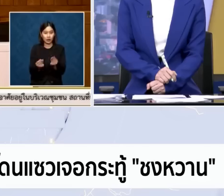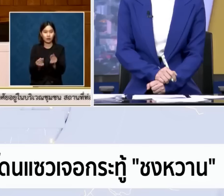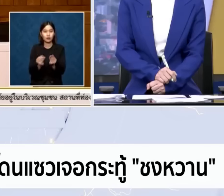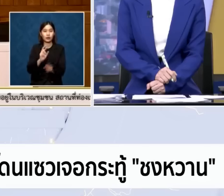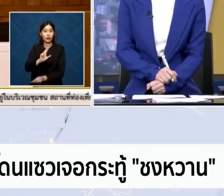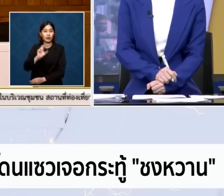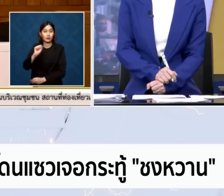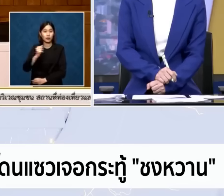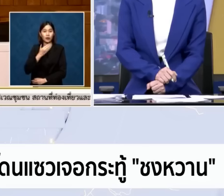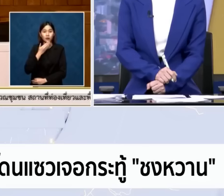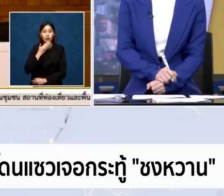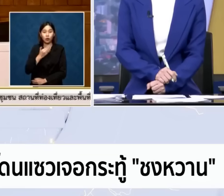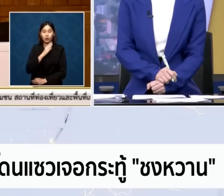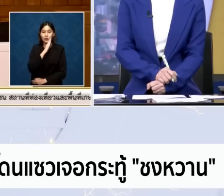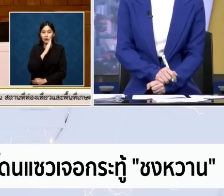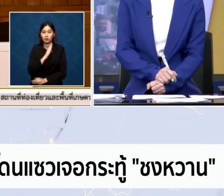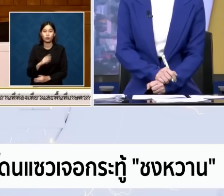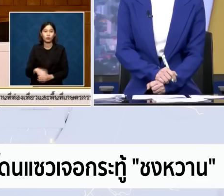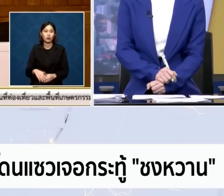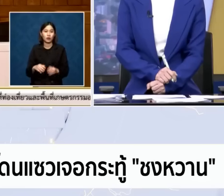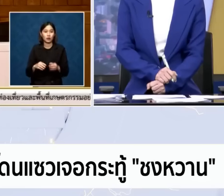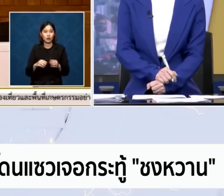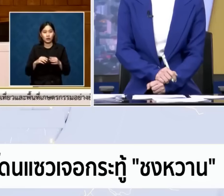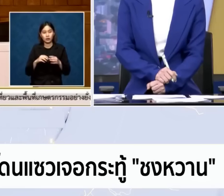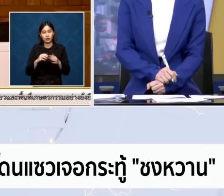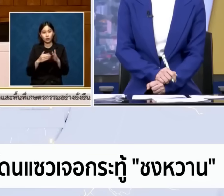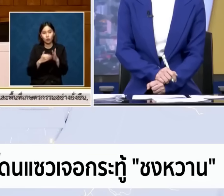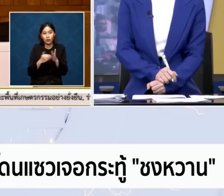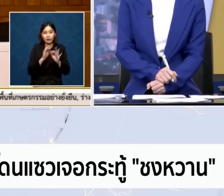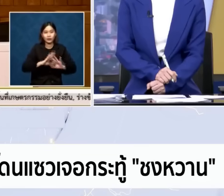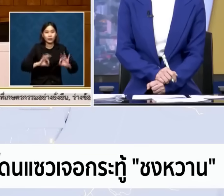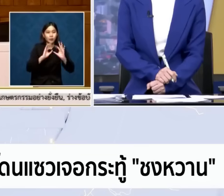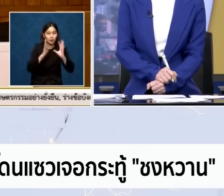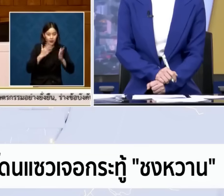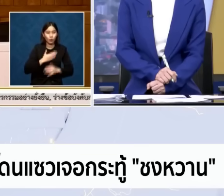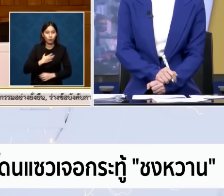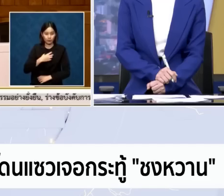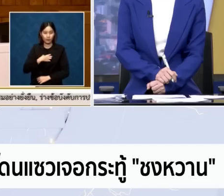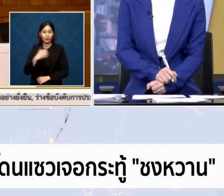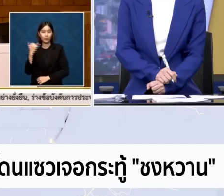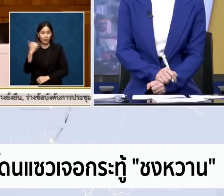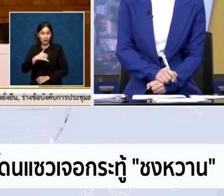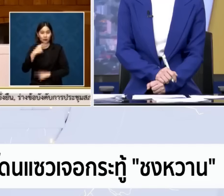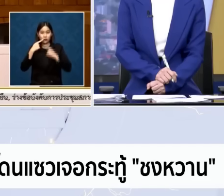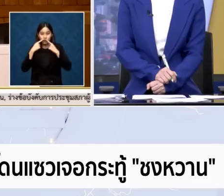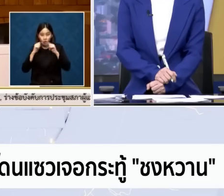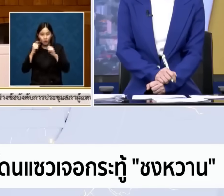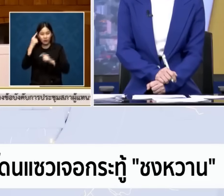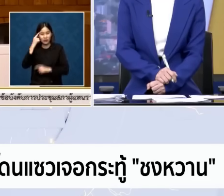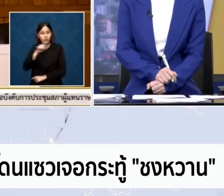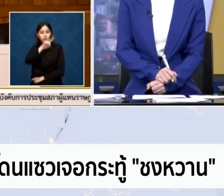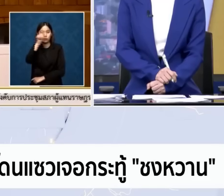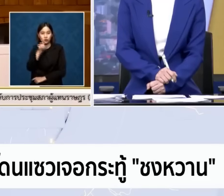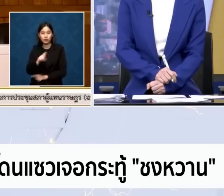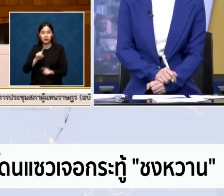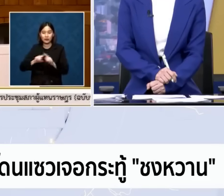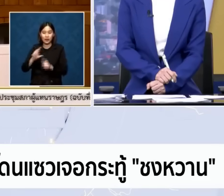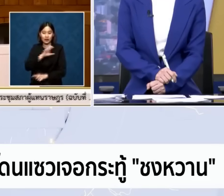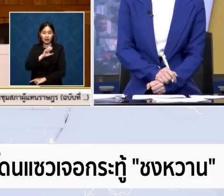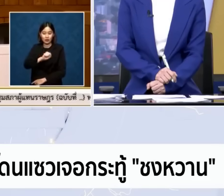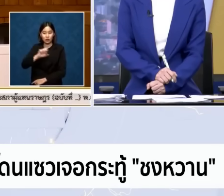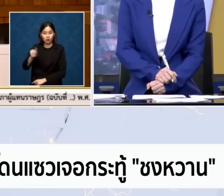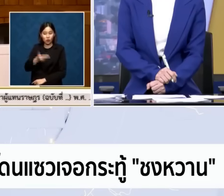เองใส่ถุงเท้าสีเขียวนะฮะทีนี้หลังจากกระทู้ของทางด้านคุณอัครเดชแล้วก็เป็น